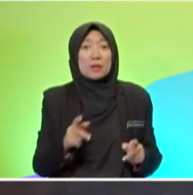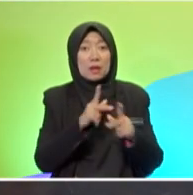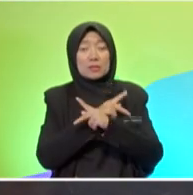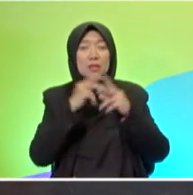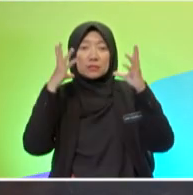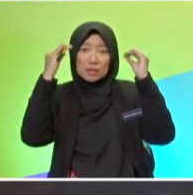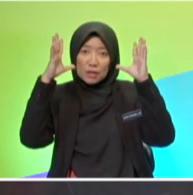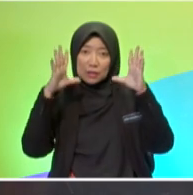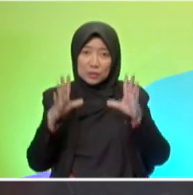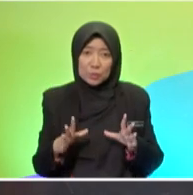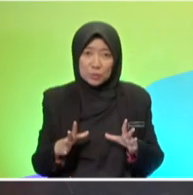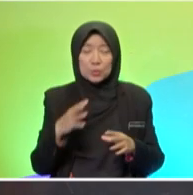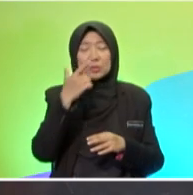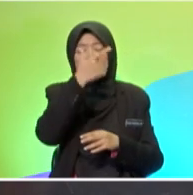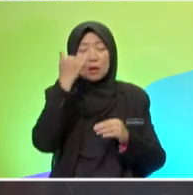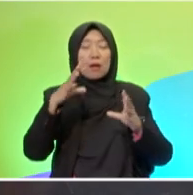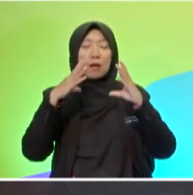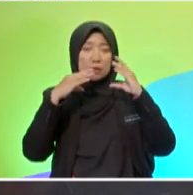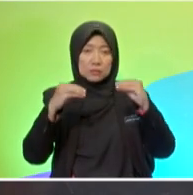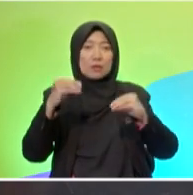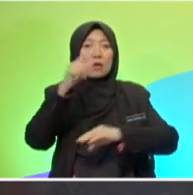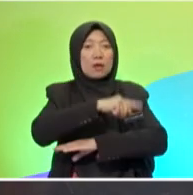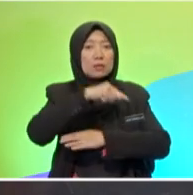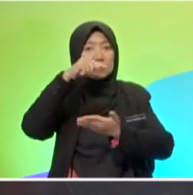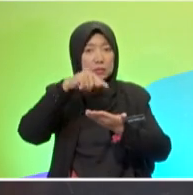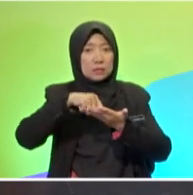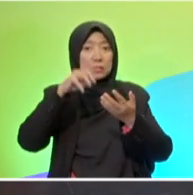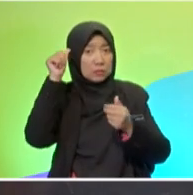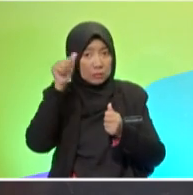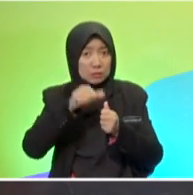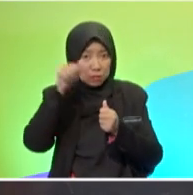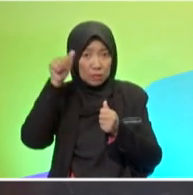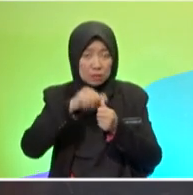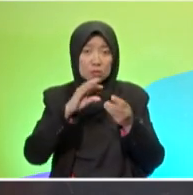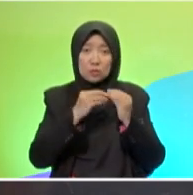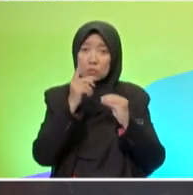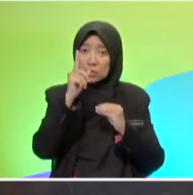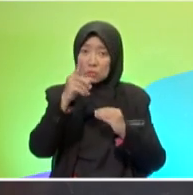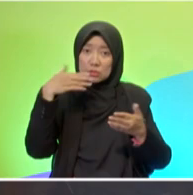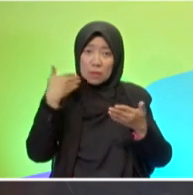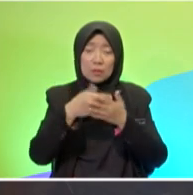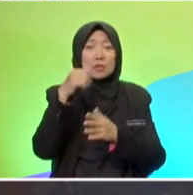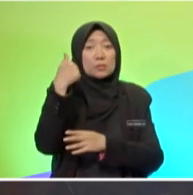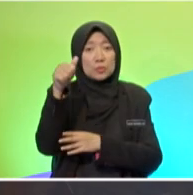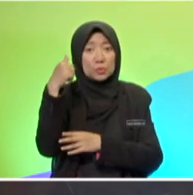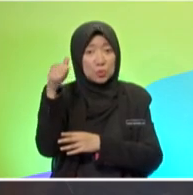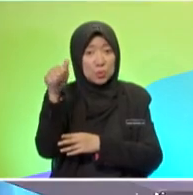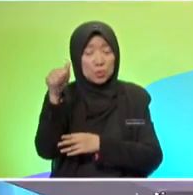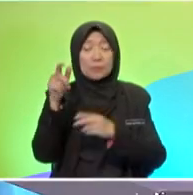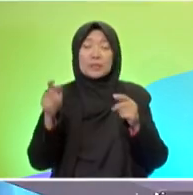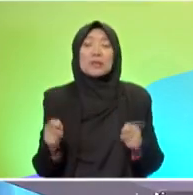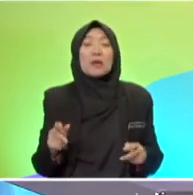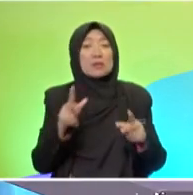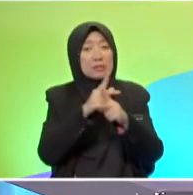Rosiani atas perkongsian ilmu pada hari ini. Ingatlah adik-adik, nombor 1 hingga 10. Terima kasih juga kepada Cikgu Jurubahasa Isyarat